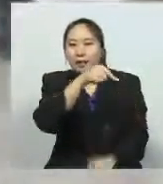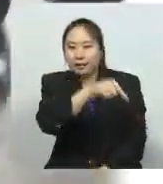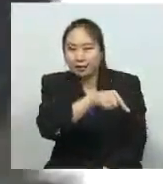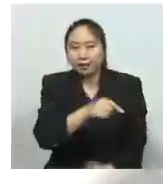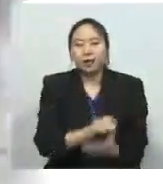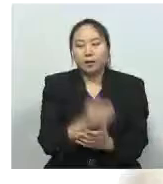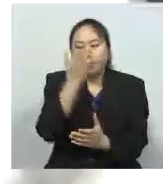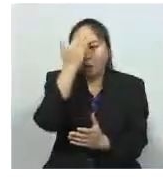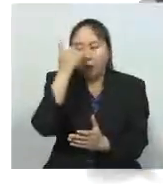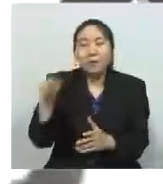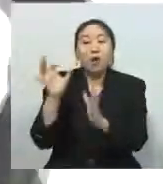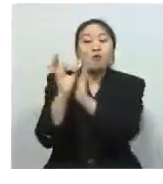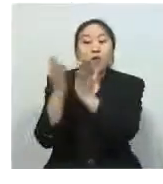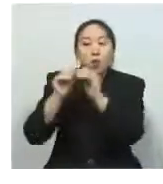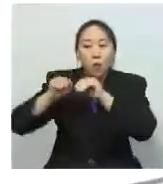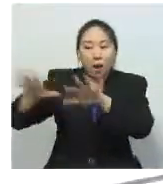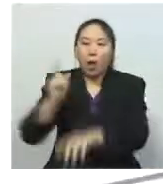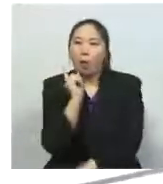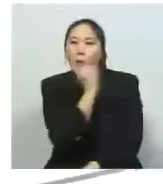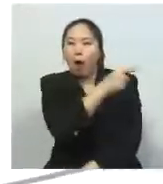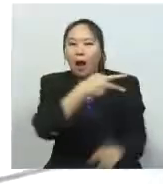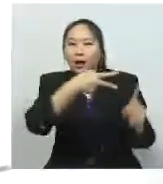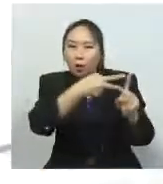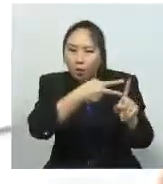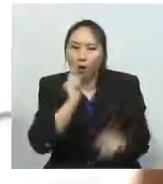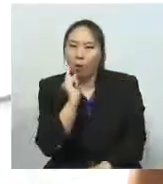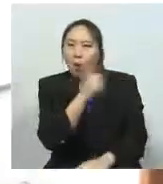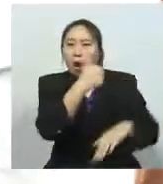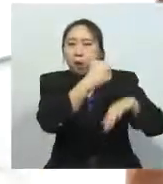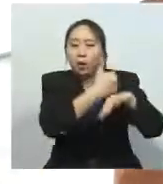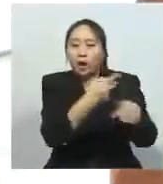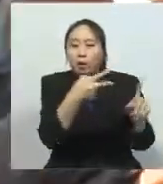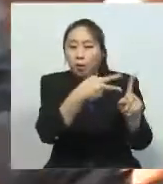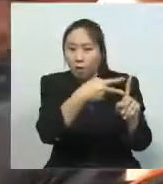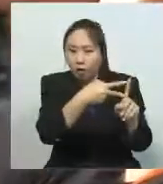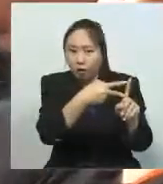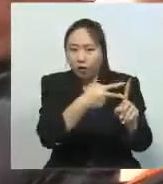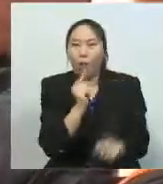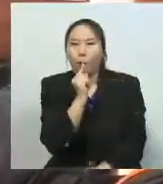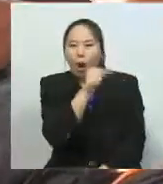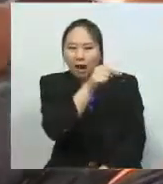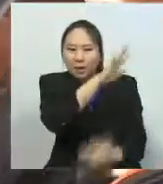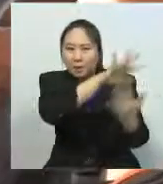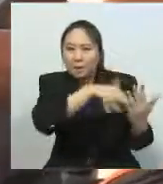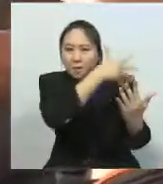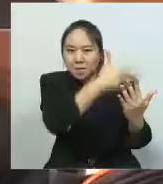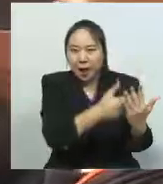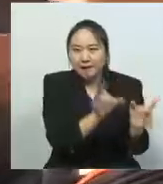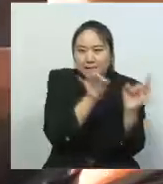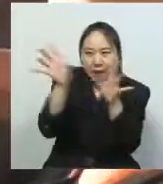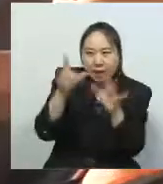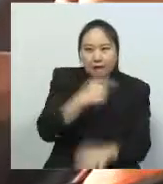าเนื่องจากไปโพสต์เฟซบุ๊กกล่าวหาพรรคอนาคตใหม่และนายธนาธรจึงรุ่งเรืองกิจหัวหน้าพรรคว่ามีนโยบายล้มล้างสถ